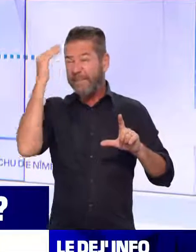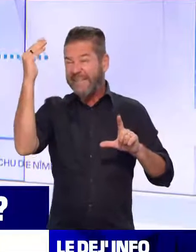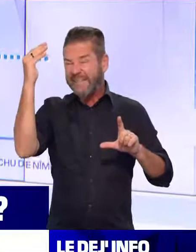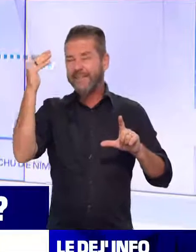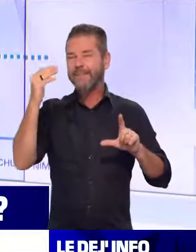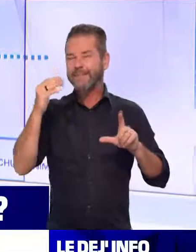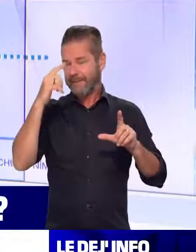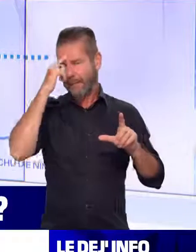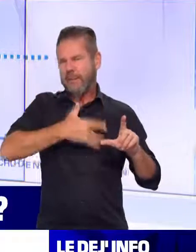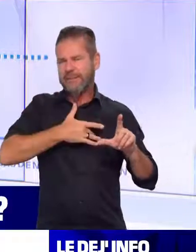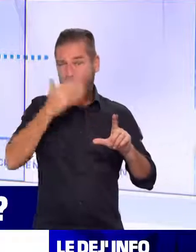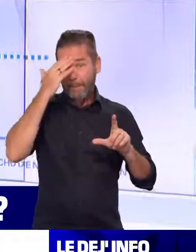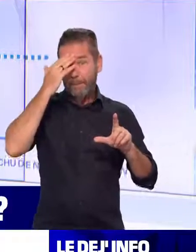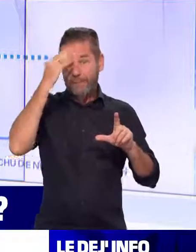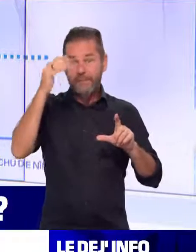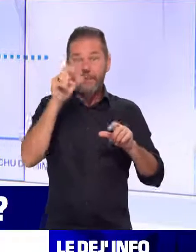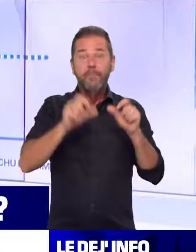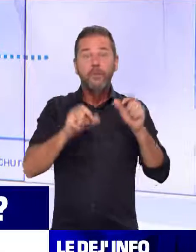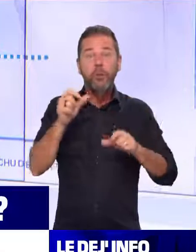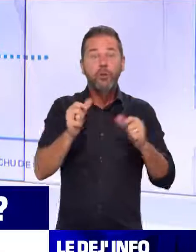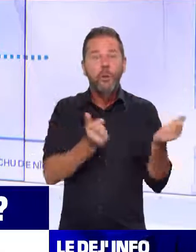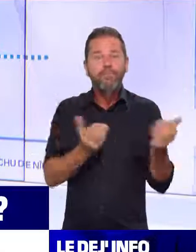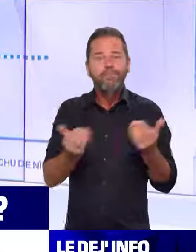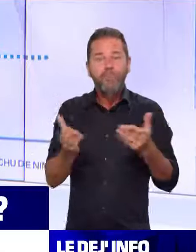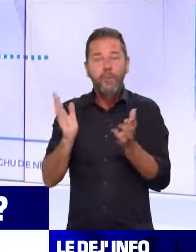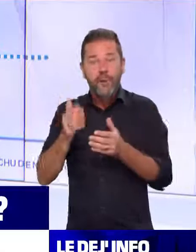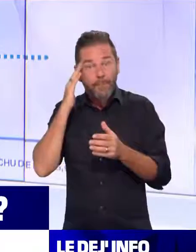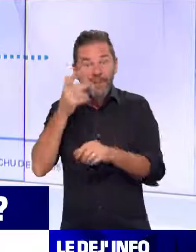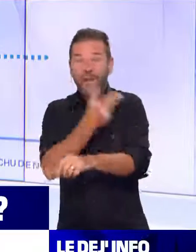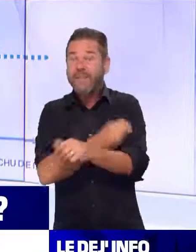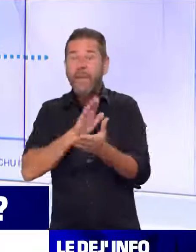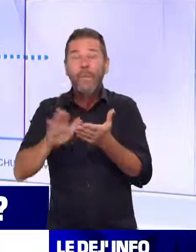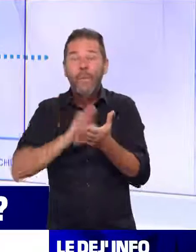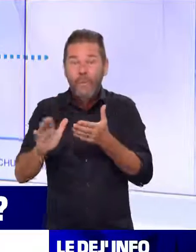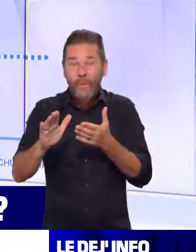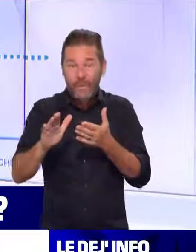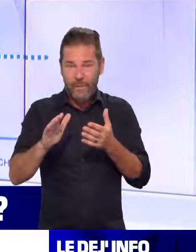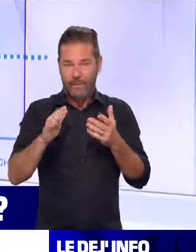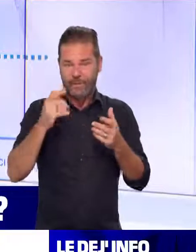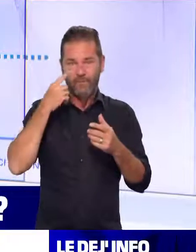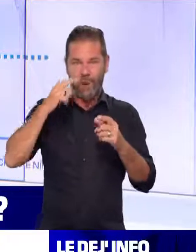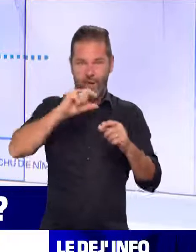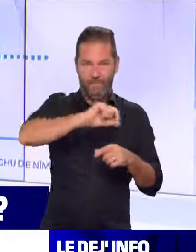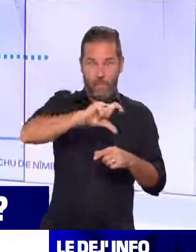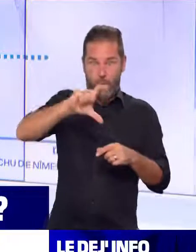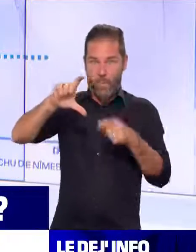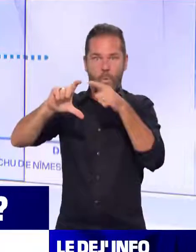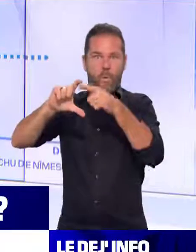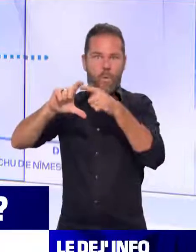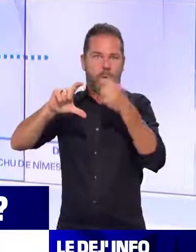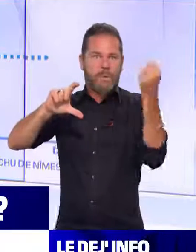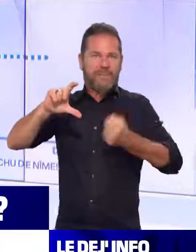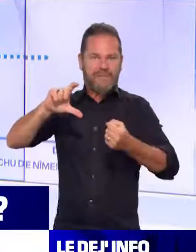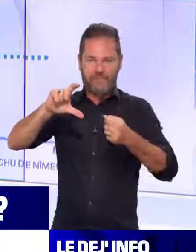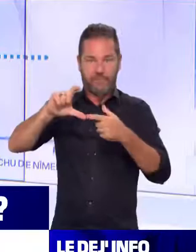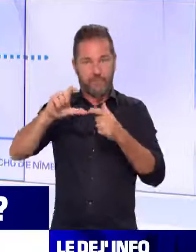les personnes donc admises à l'hôpital en soins critiques n'avaient pas été vaccinées, jamais vaccinées, comme s'il n'y avait jamais eu de vaccination depuis fin décembre, début janvier. On voit que